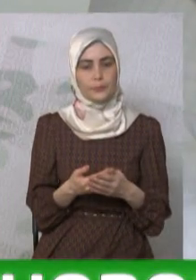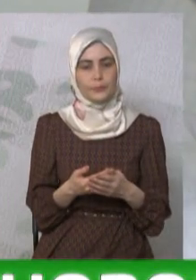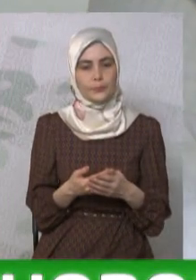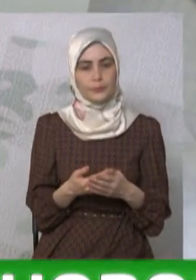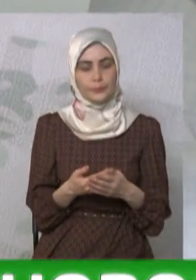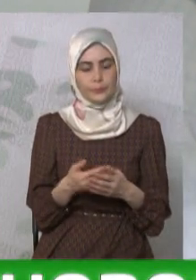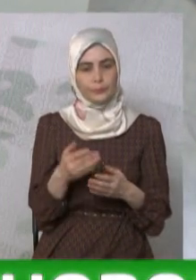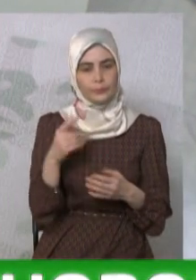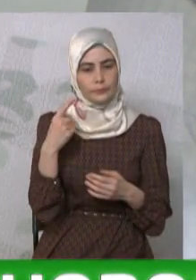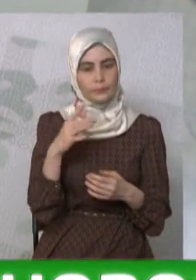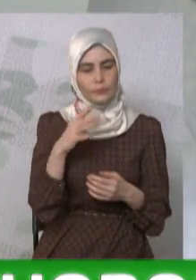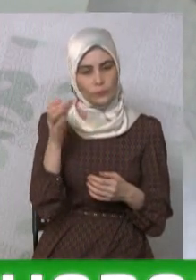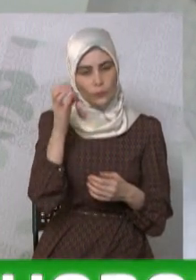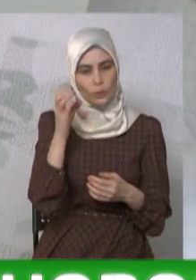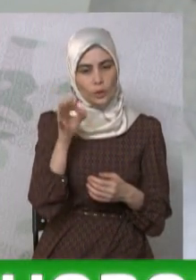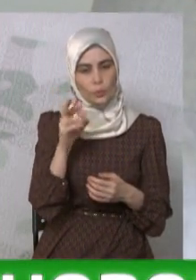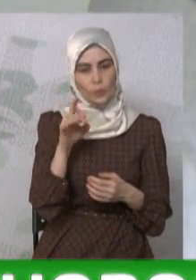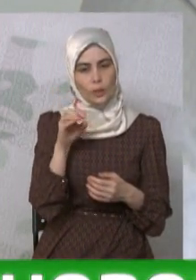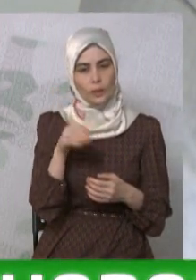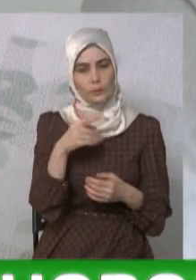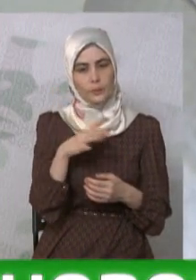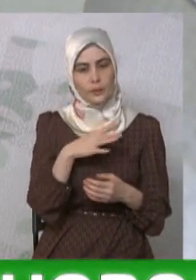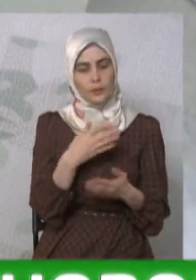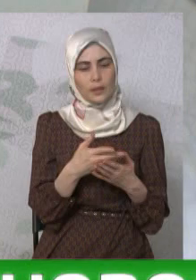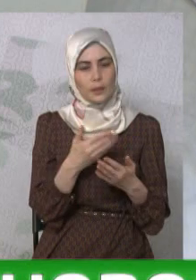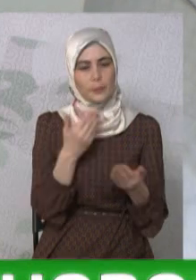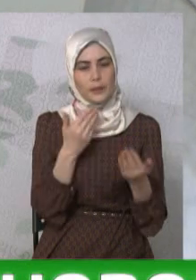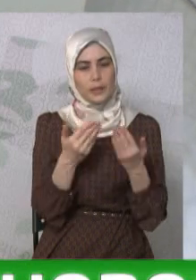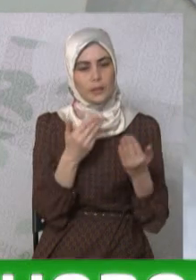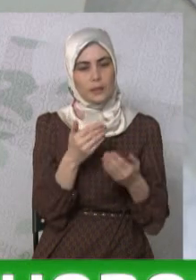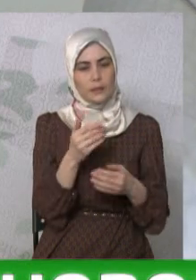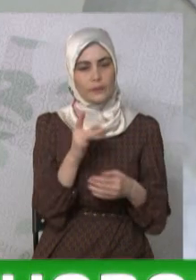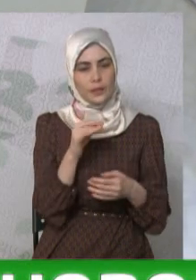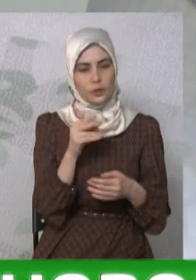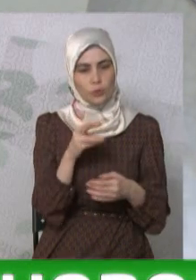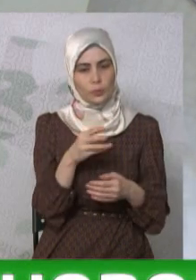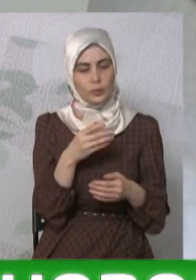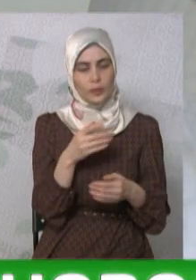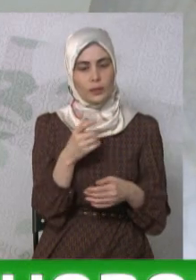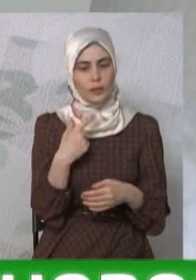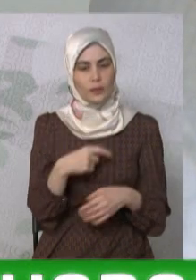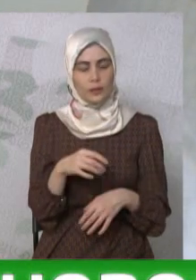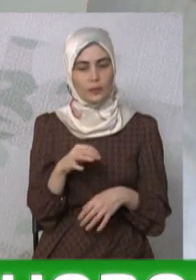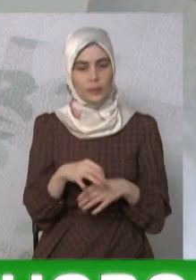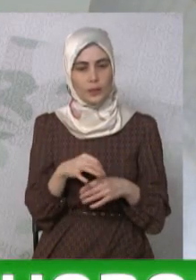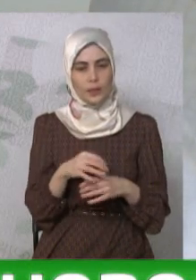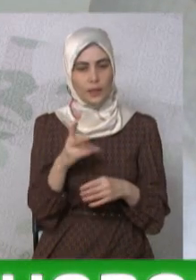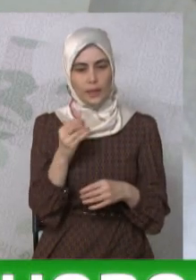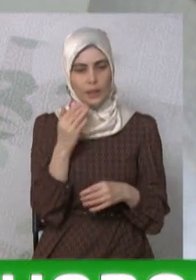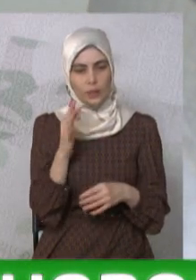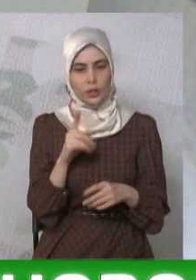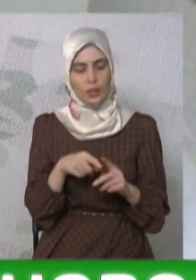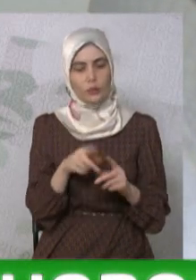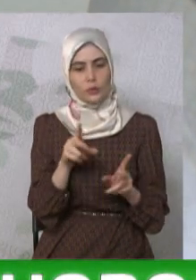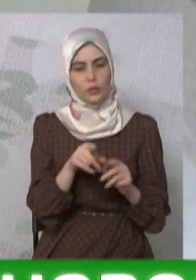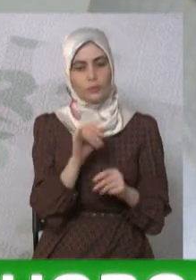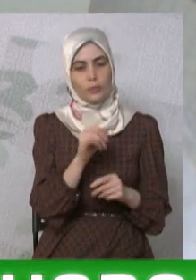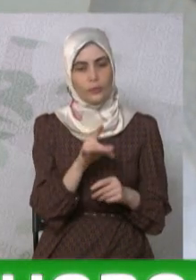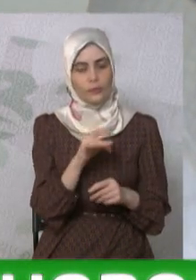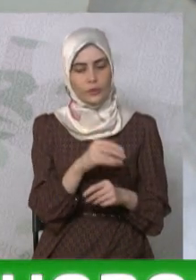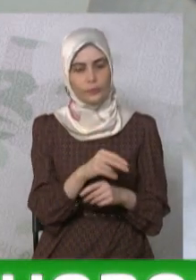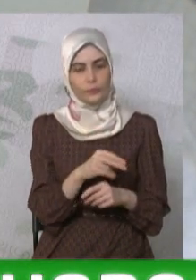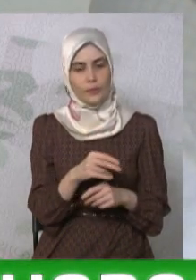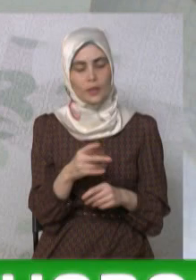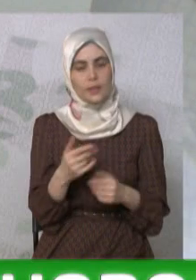после беседы с врачом больному не стало легче, ну, это плохой врач. Вот. Поэтому стараемся